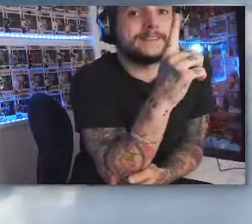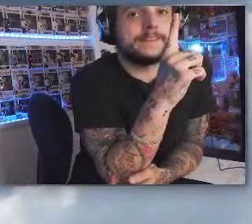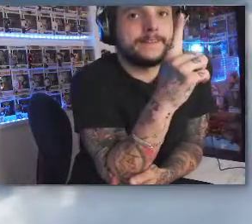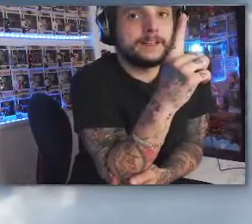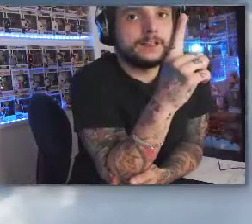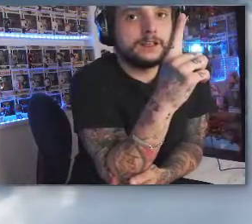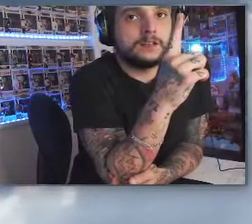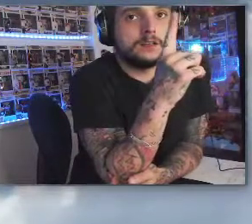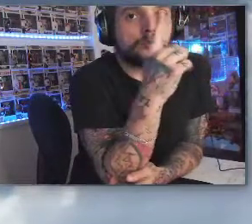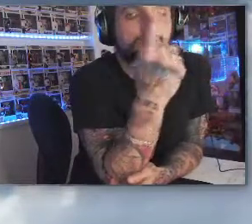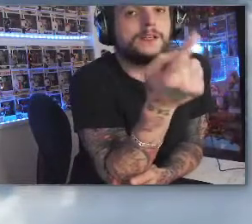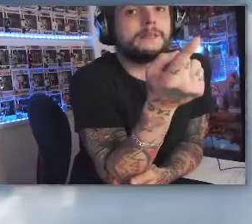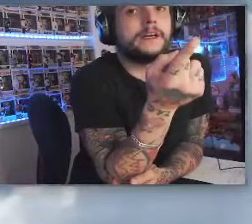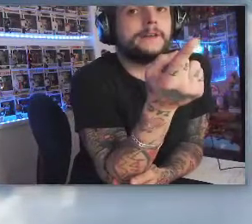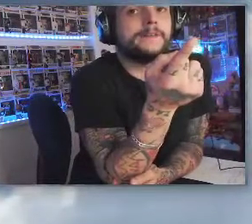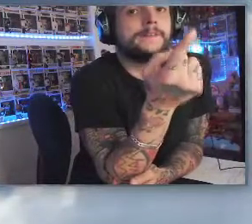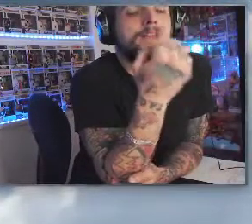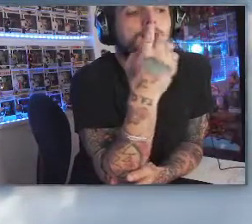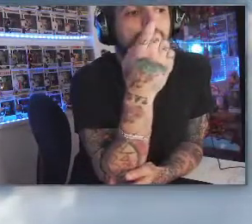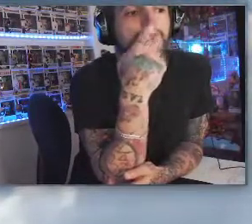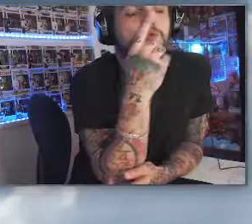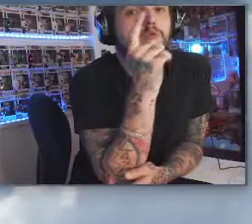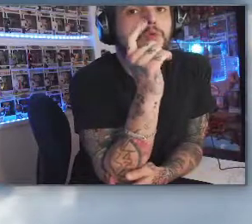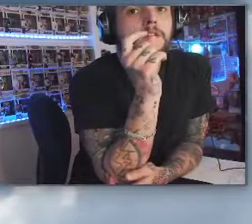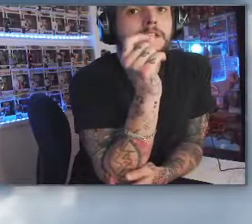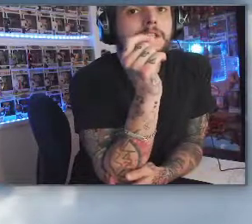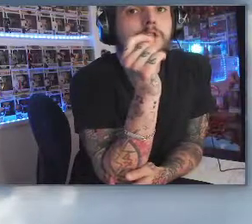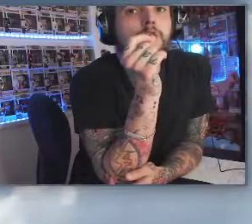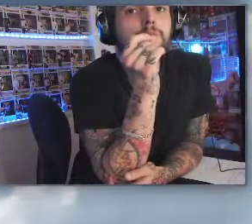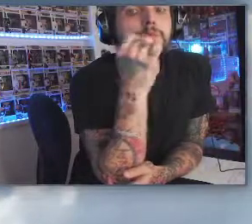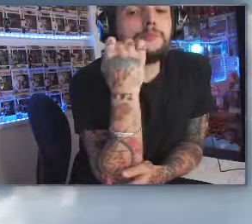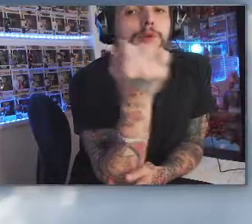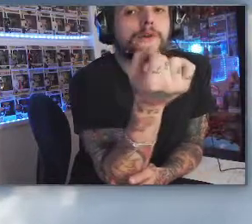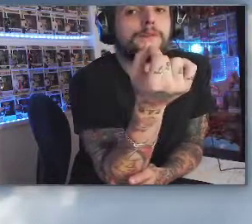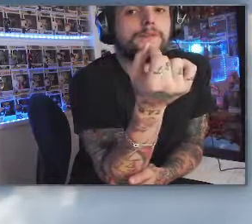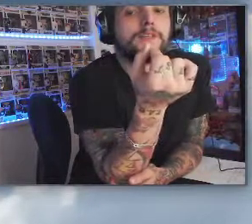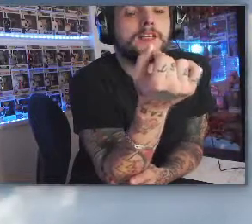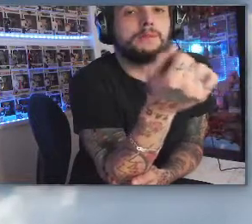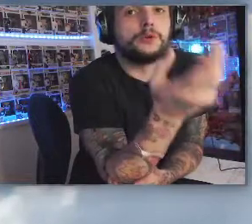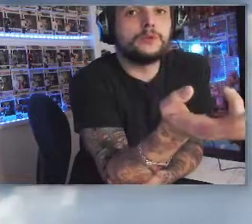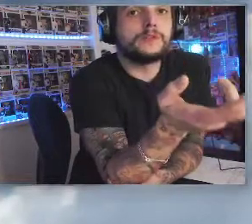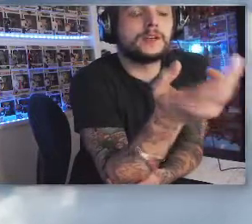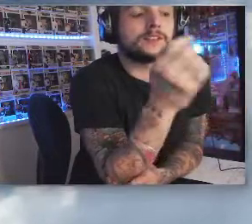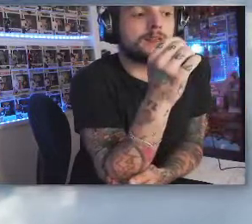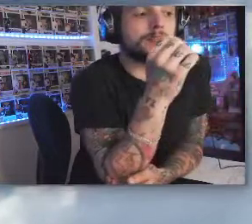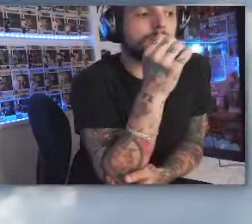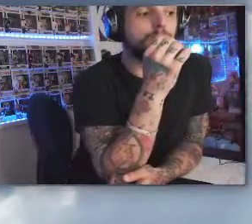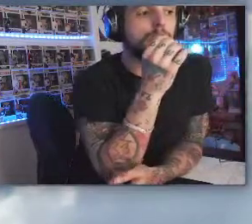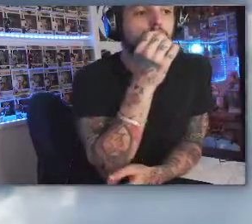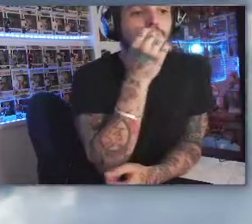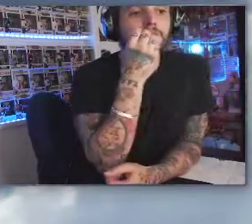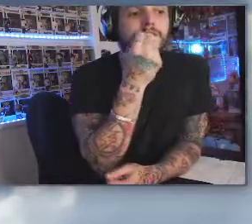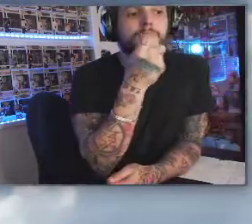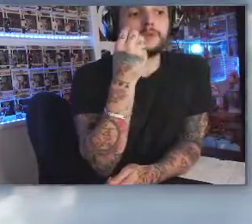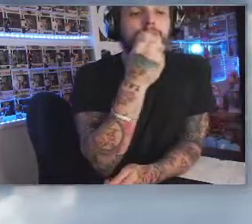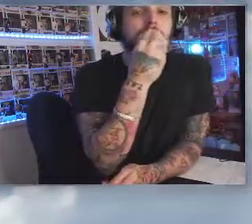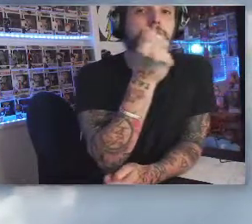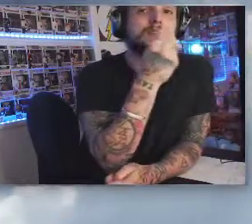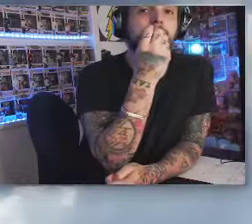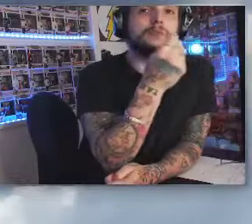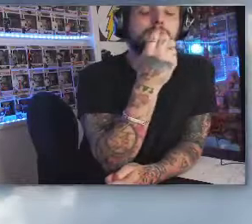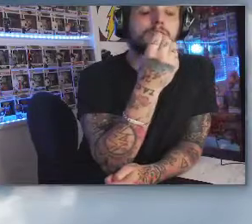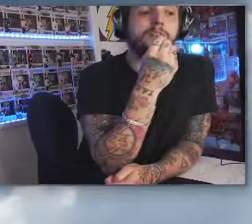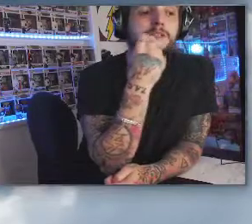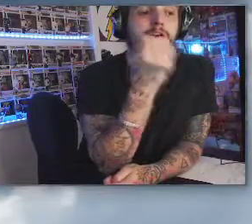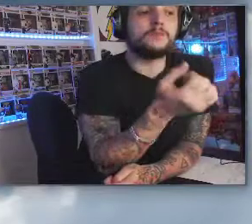filtre ton Cuba Libre. Donc, du coup, il te le rend plus pur. Il est bio grâce à ça, parce que toutes les impuretés, tous